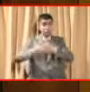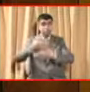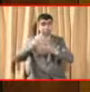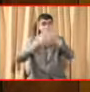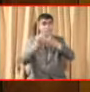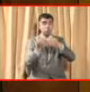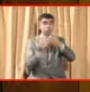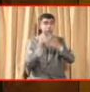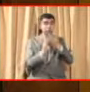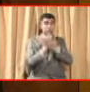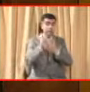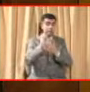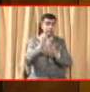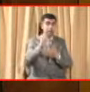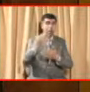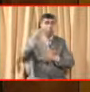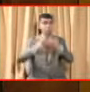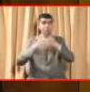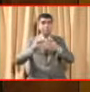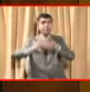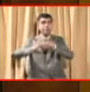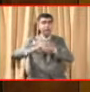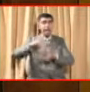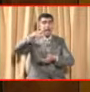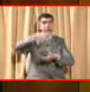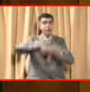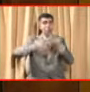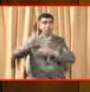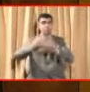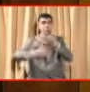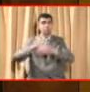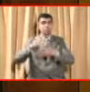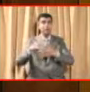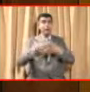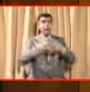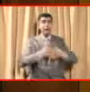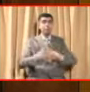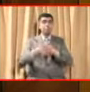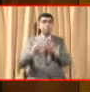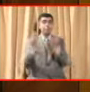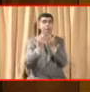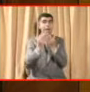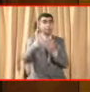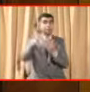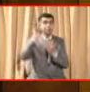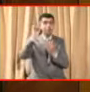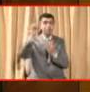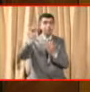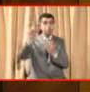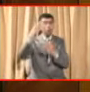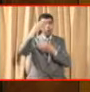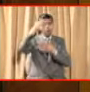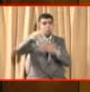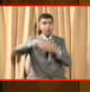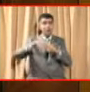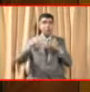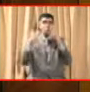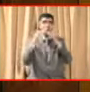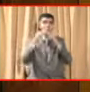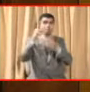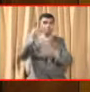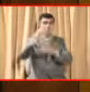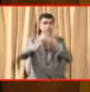على التعاون بين مجالس الإدارة وإدارة المدارس الأمريكية من جهة والسلطات التعليمية المغربية المختصة من جهة أخرى،